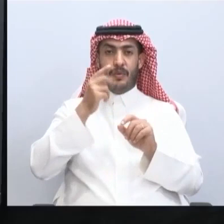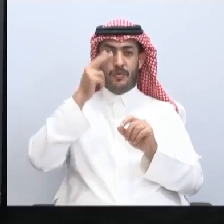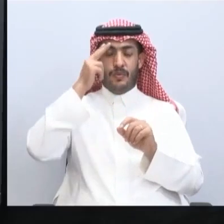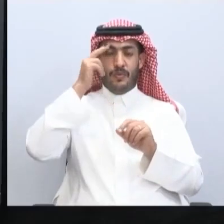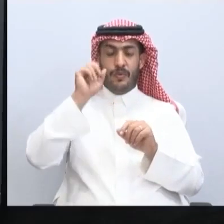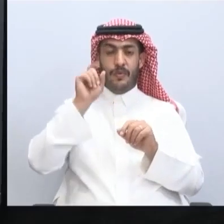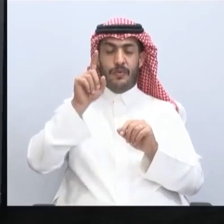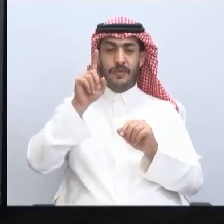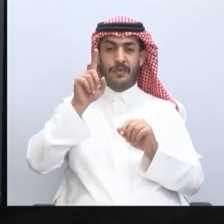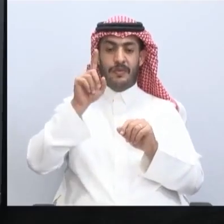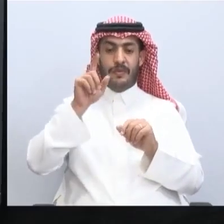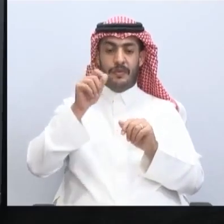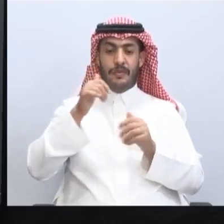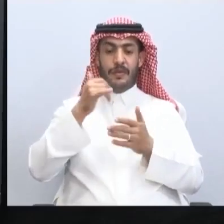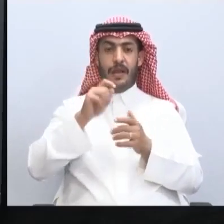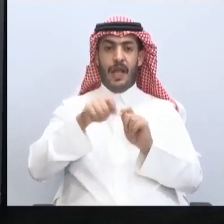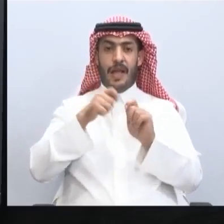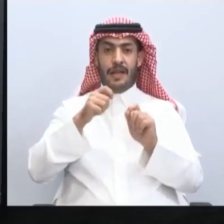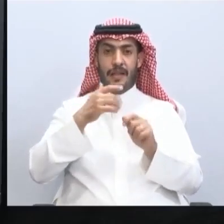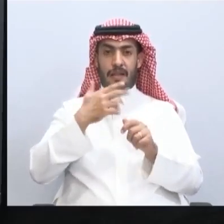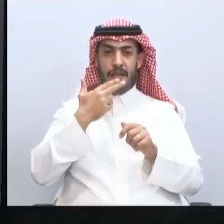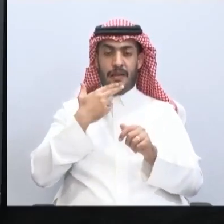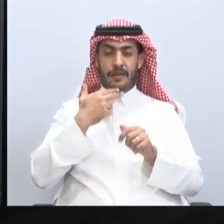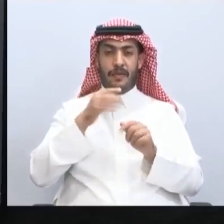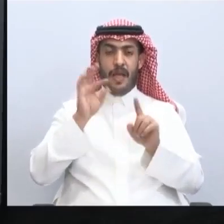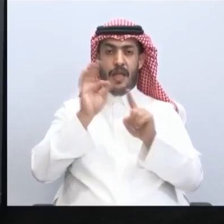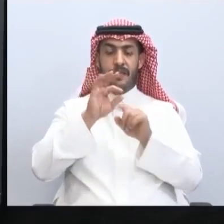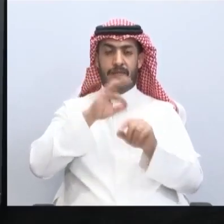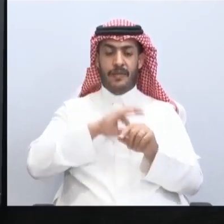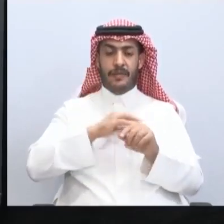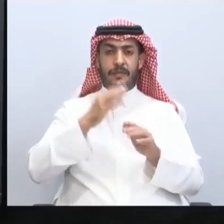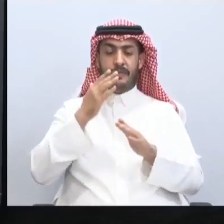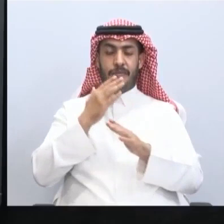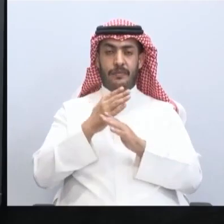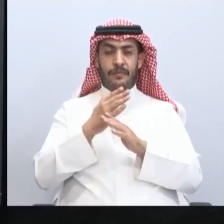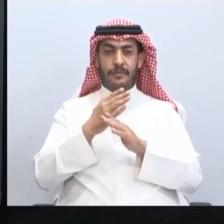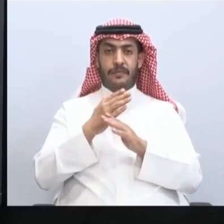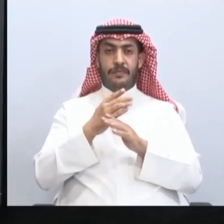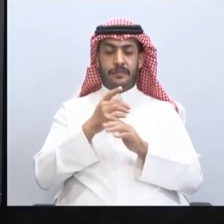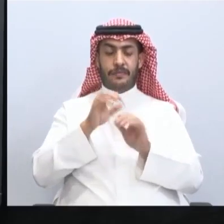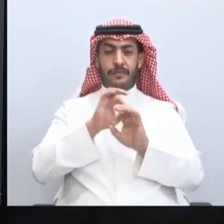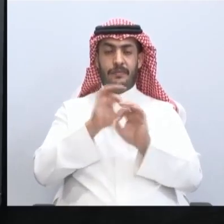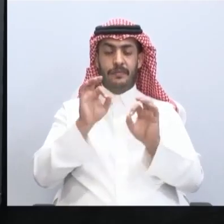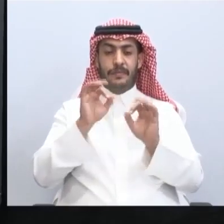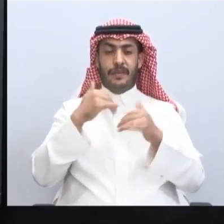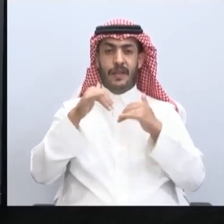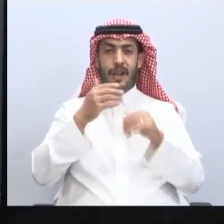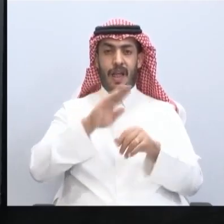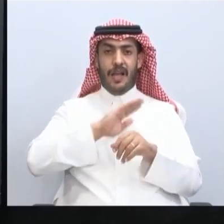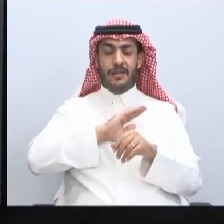السعوديه الاولى عقيده صافيه وهدف سامي هو ماذا هو تامين طرق